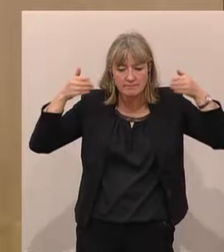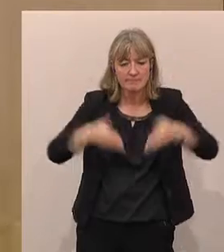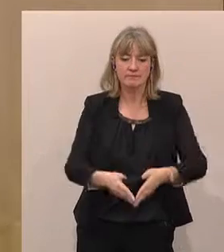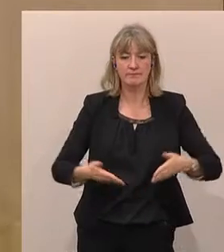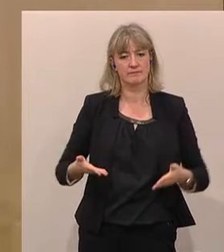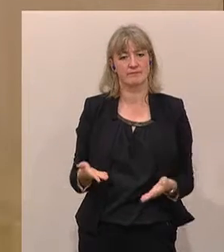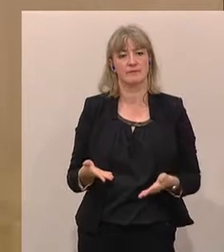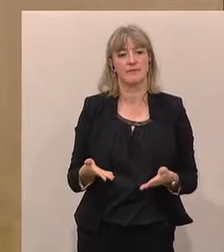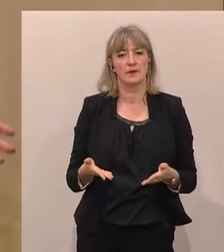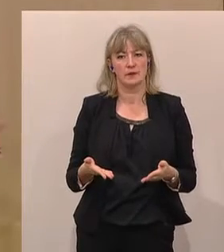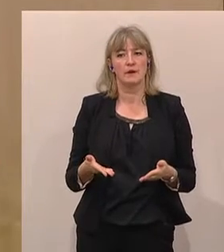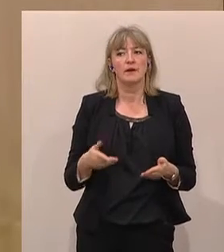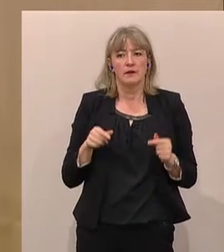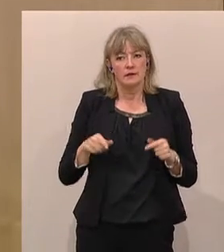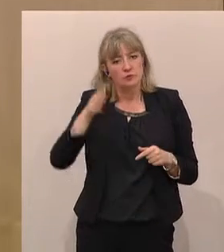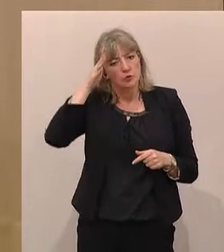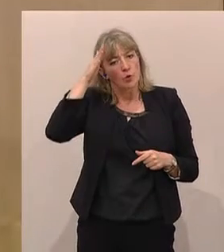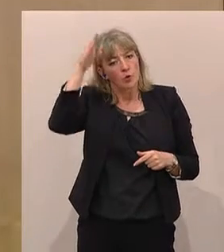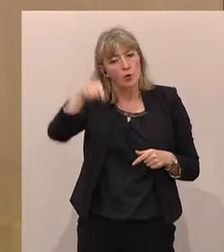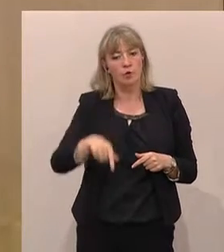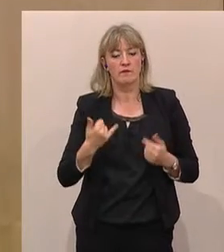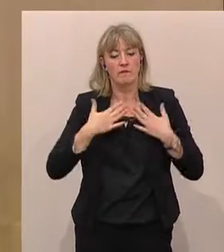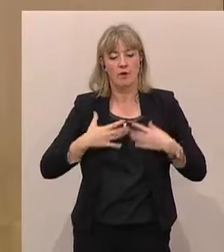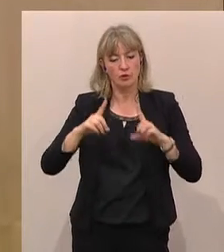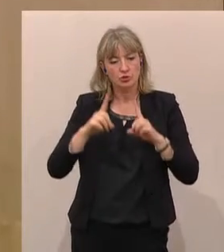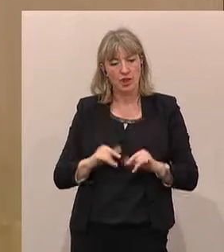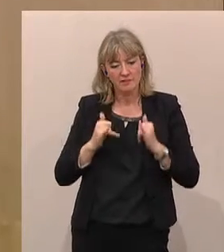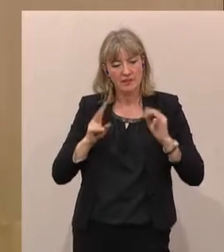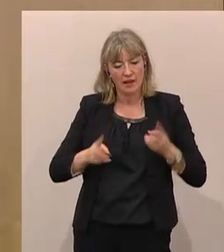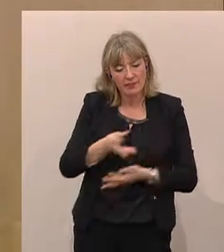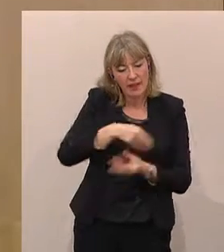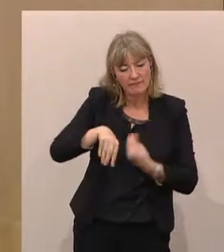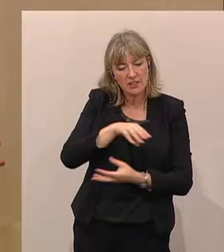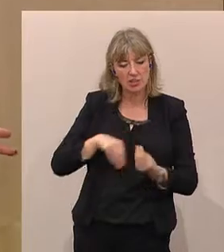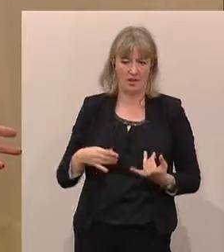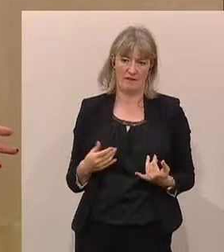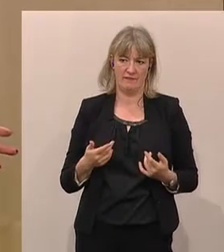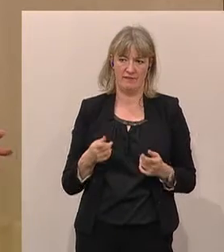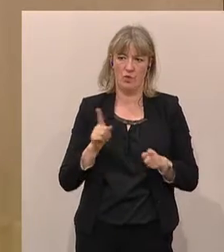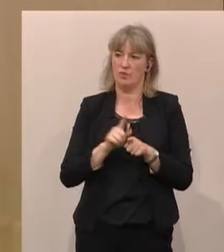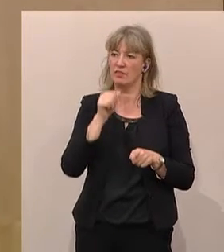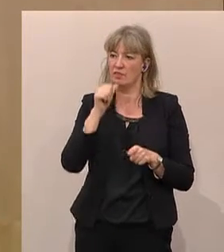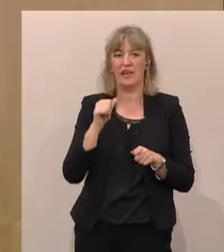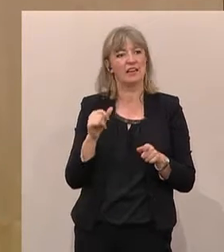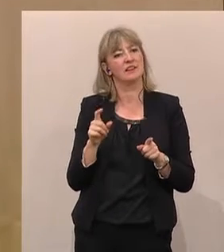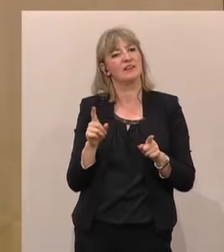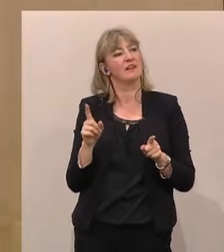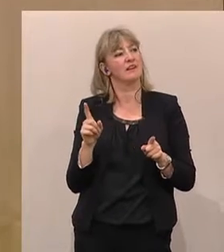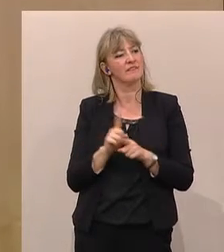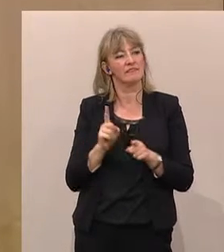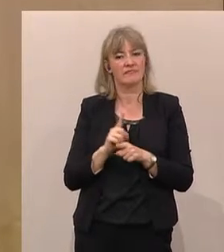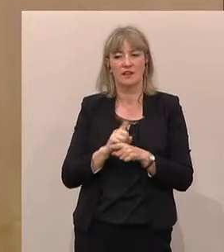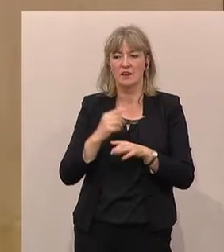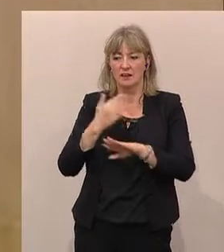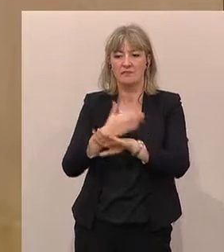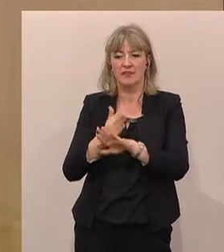wir in Zukunft den Wohlstand erwirtschaften und nicht, wie wir verteilen. Denn Verteilen beherrschen